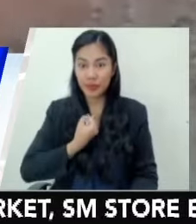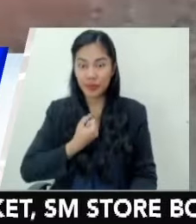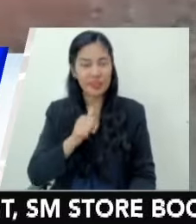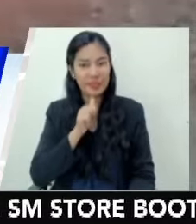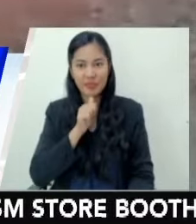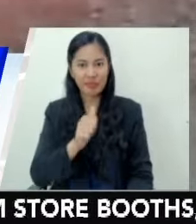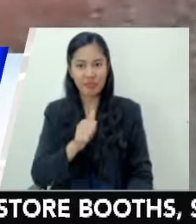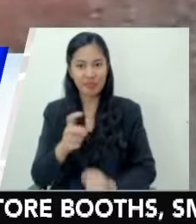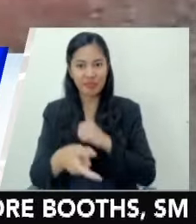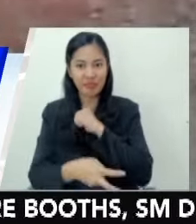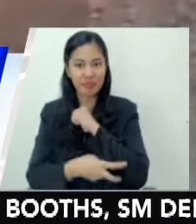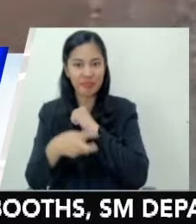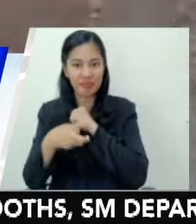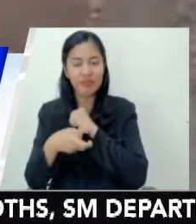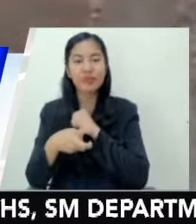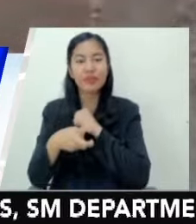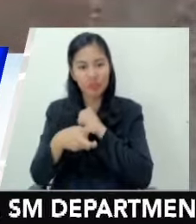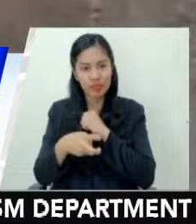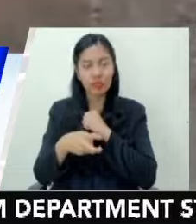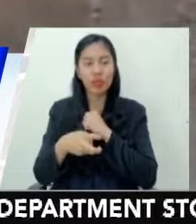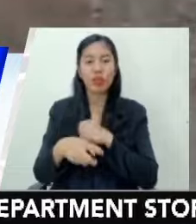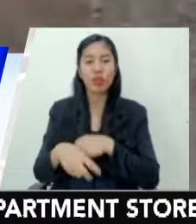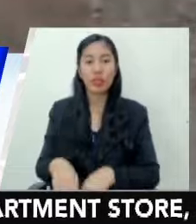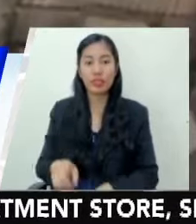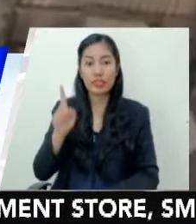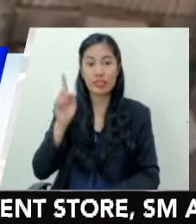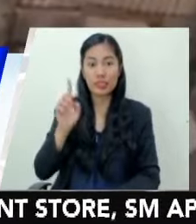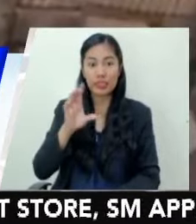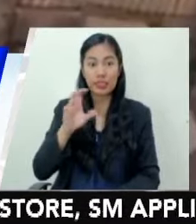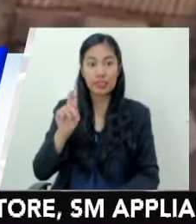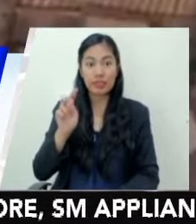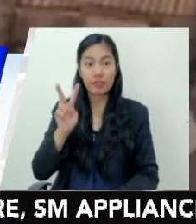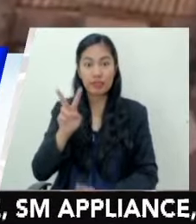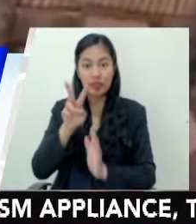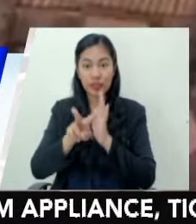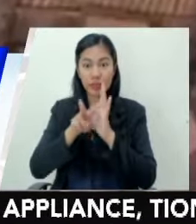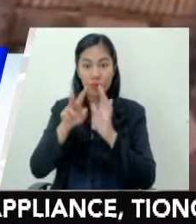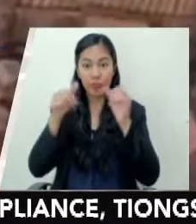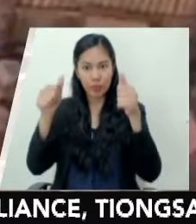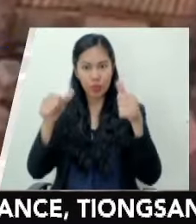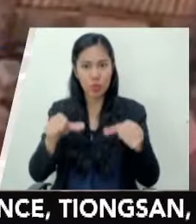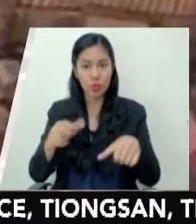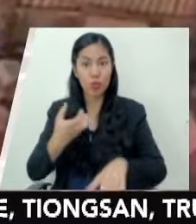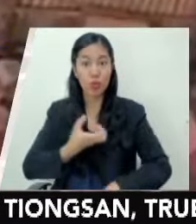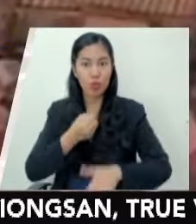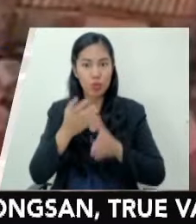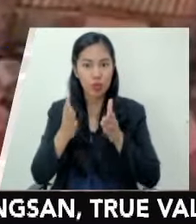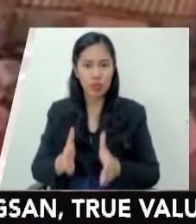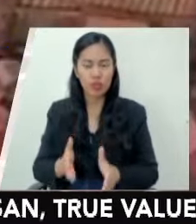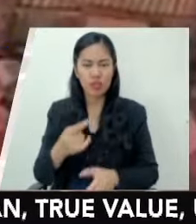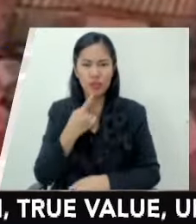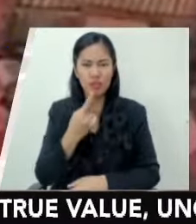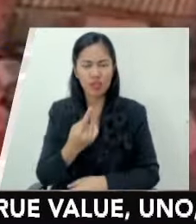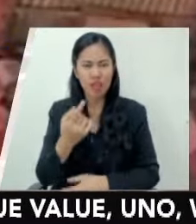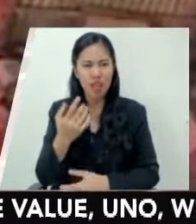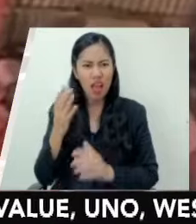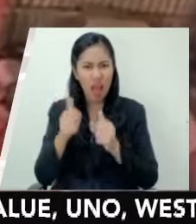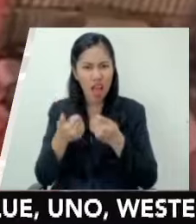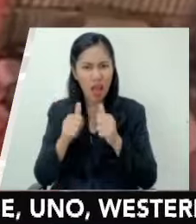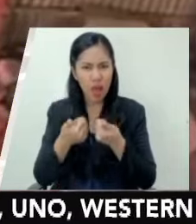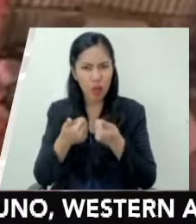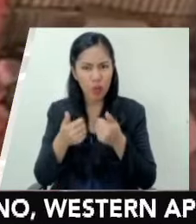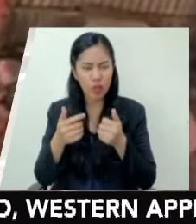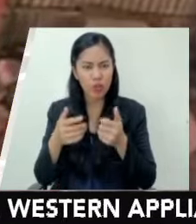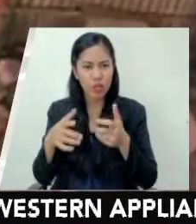iyan ipinost mismo ng may-ari ng motorsiklo. Nagtataka siya kung paano napaandar ang motorsiklo. Na-recover naman ang motorsiklo